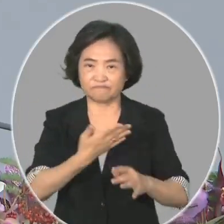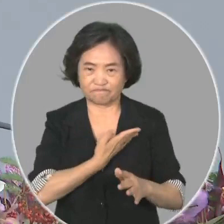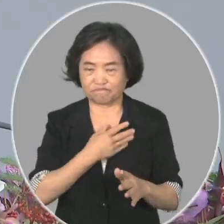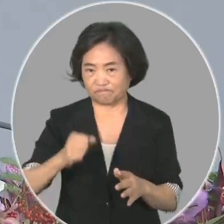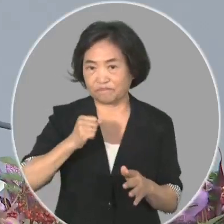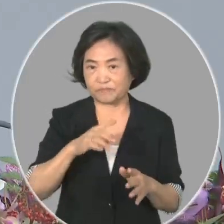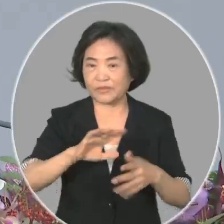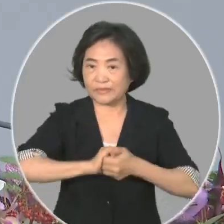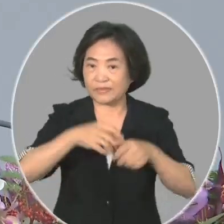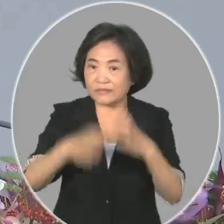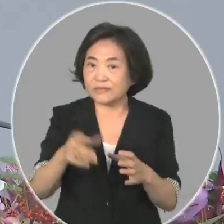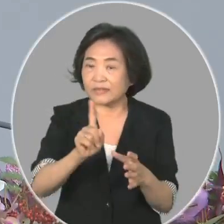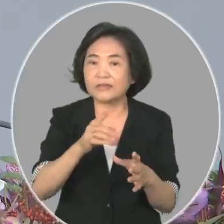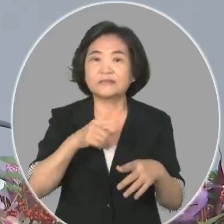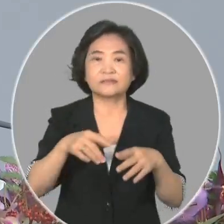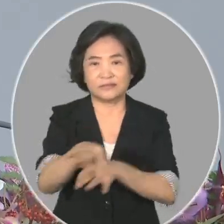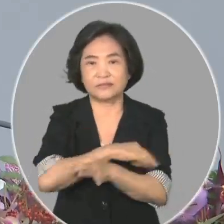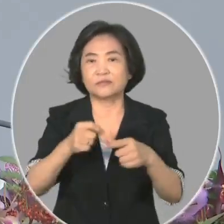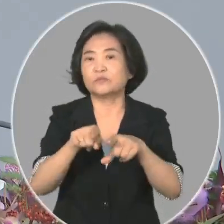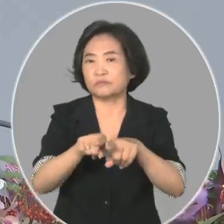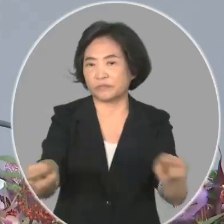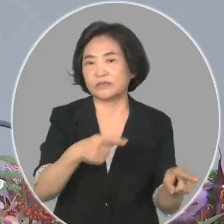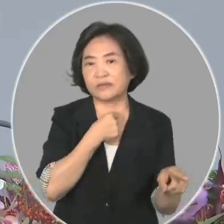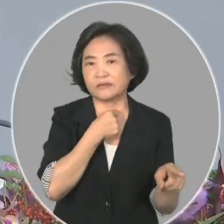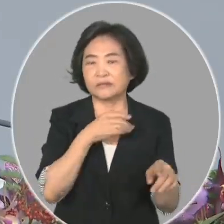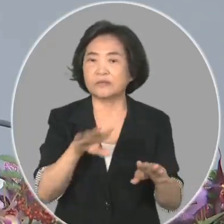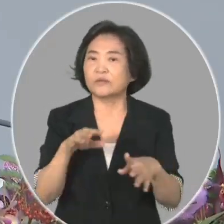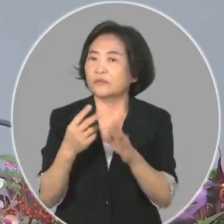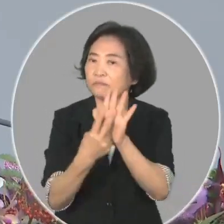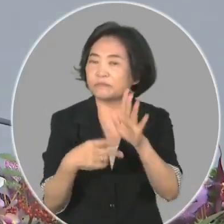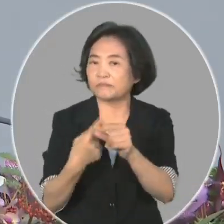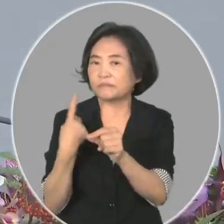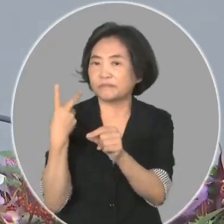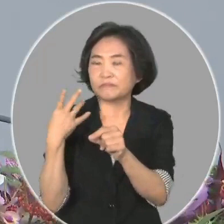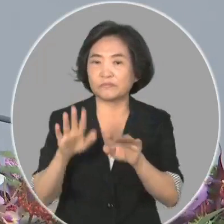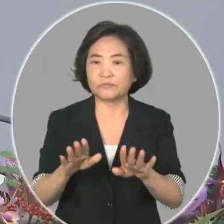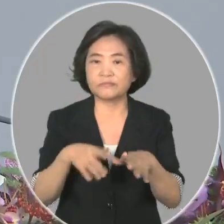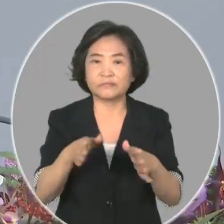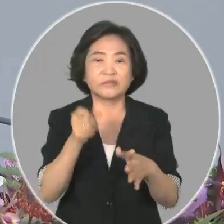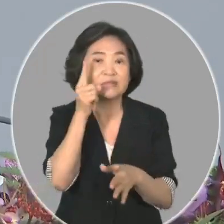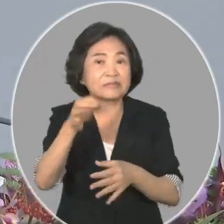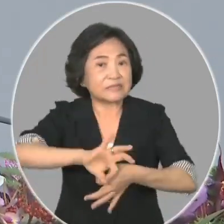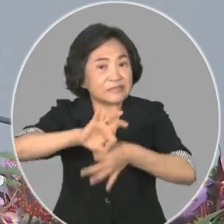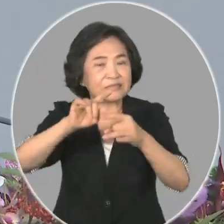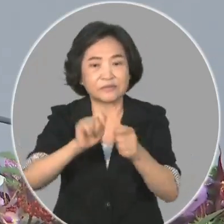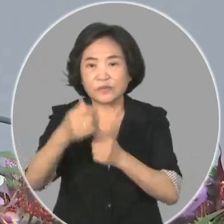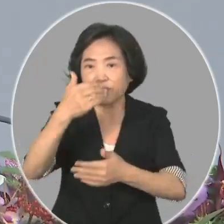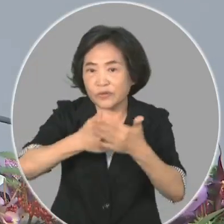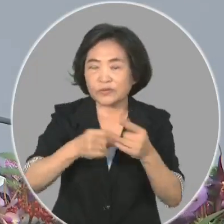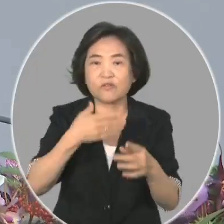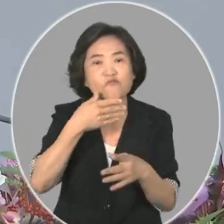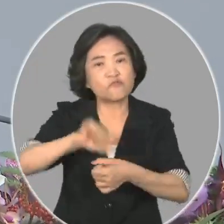须建立在经济公平的基础上。这些年来，我们持续透过加薪、减税、增福